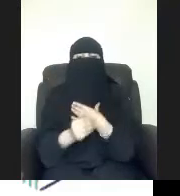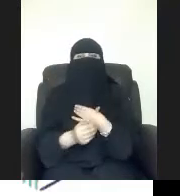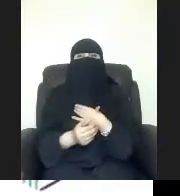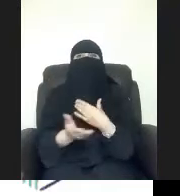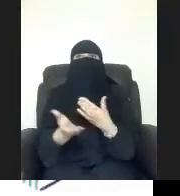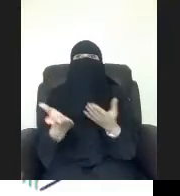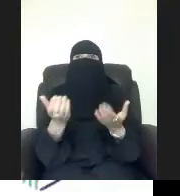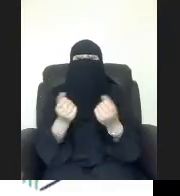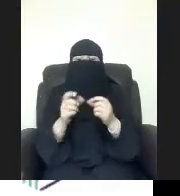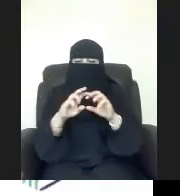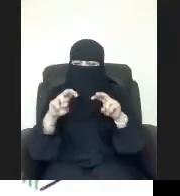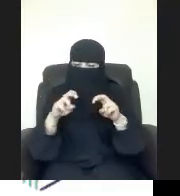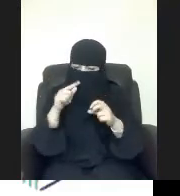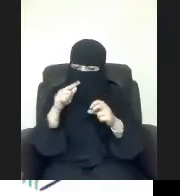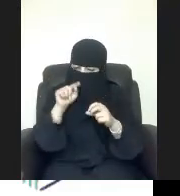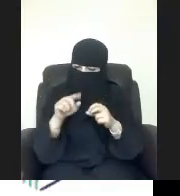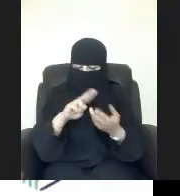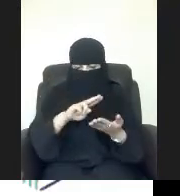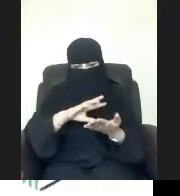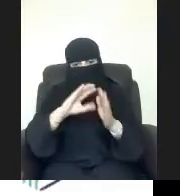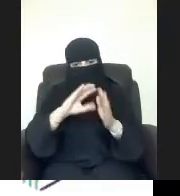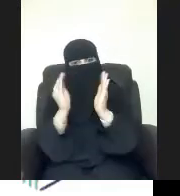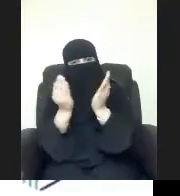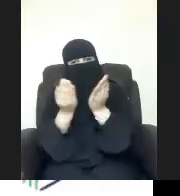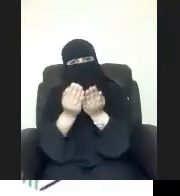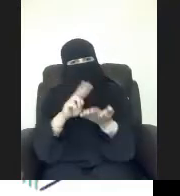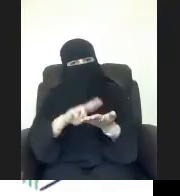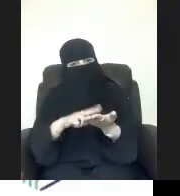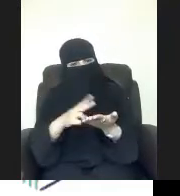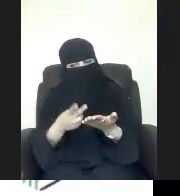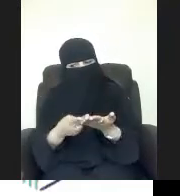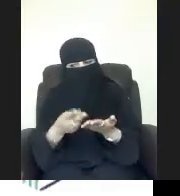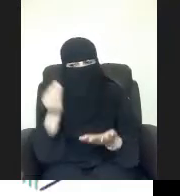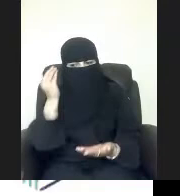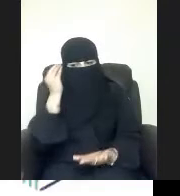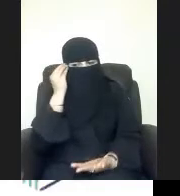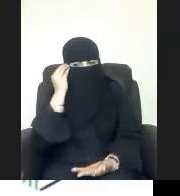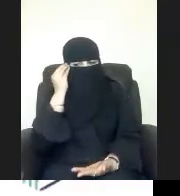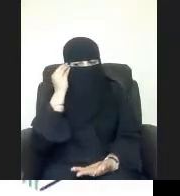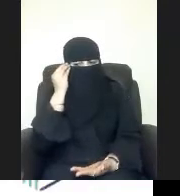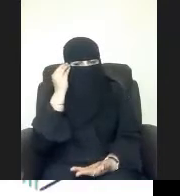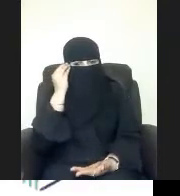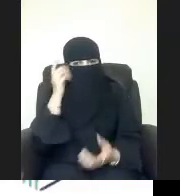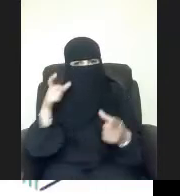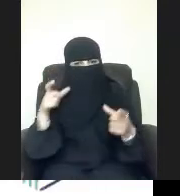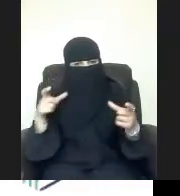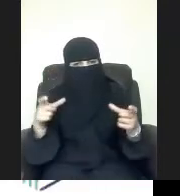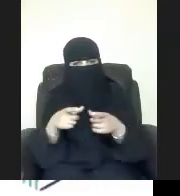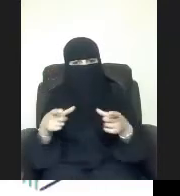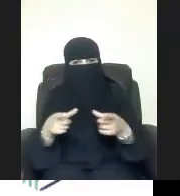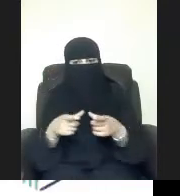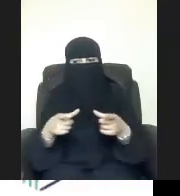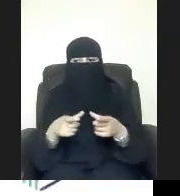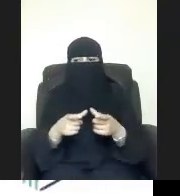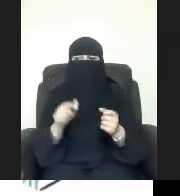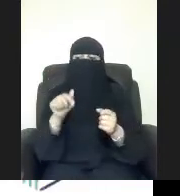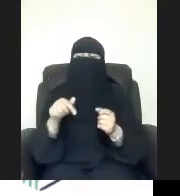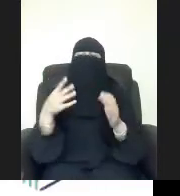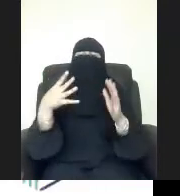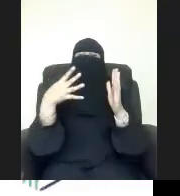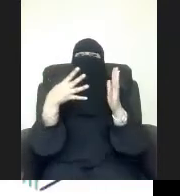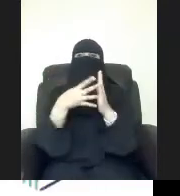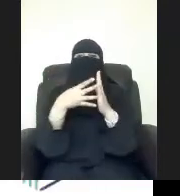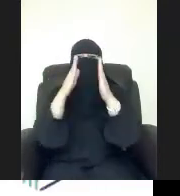واستراتيجية التدريس بالفصل المقلوب تحقق المهارات الإدراكية العليا في هرم بلوم، وتطبيق هذا النموذج